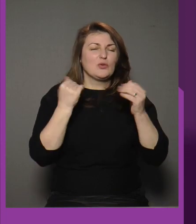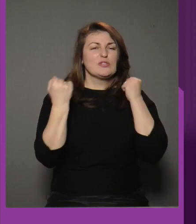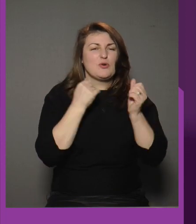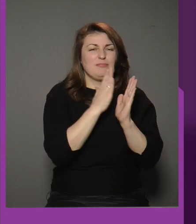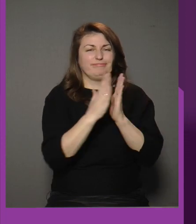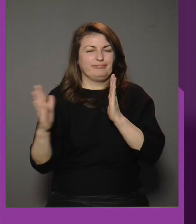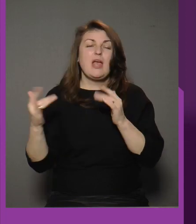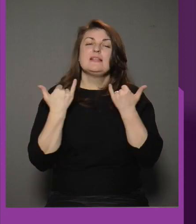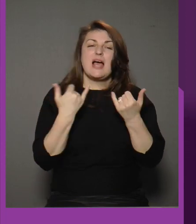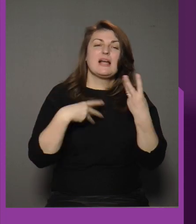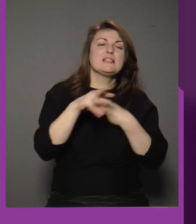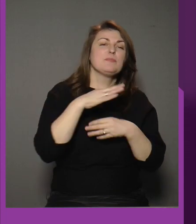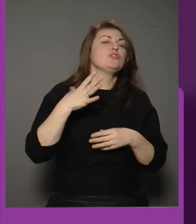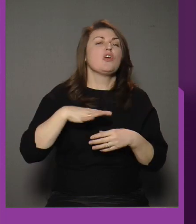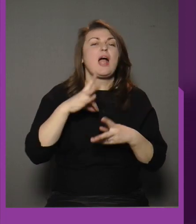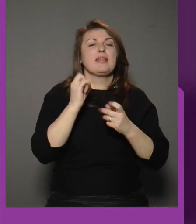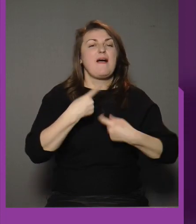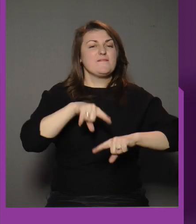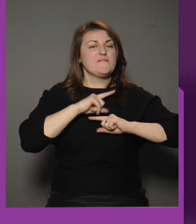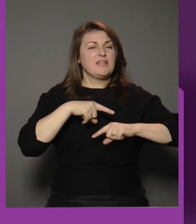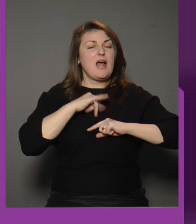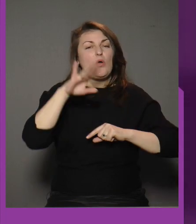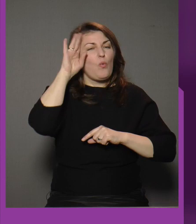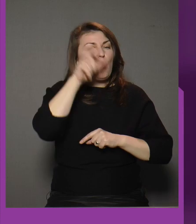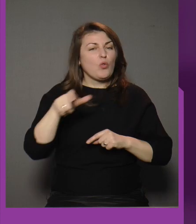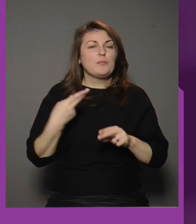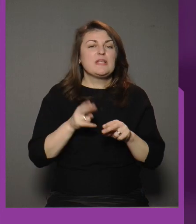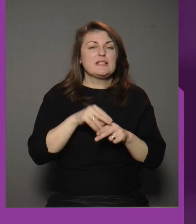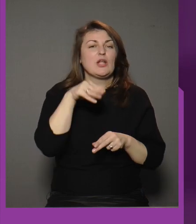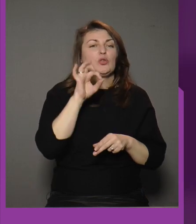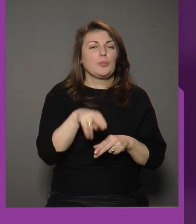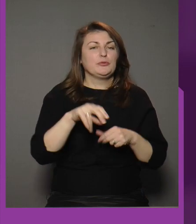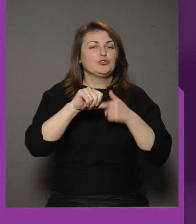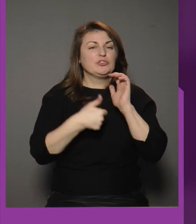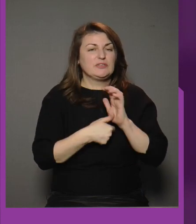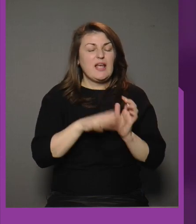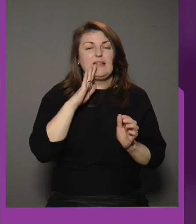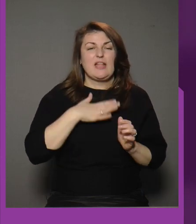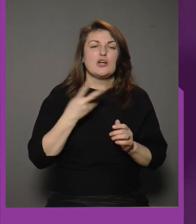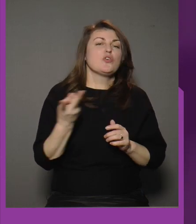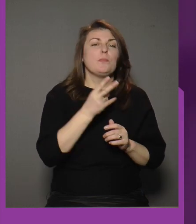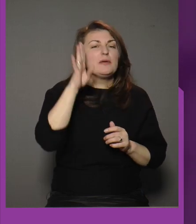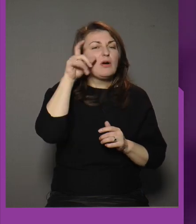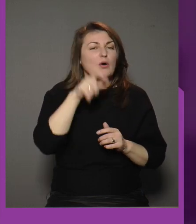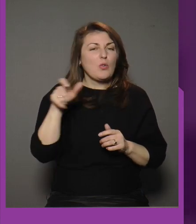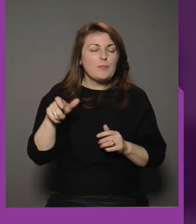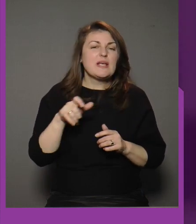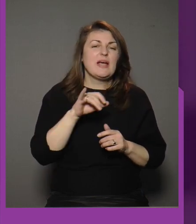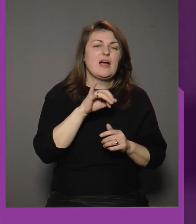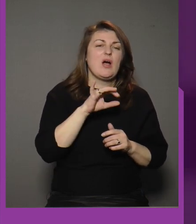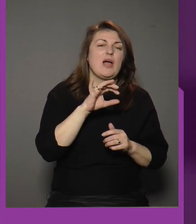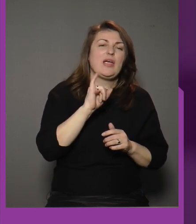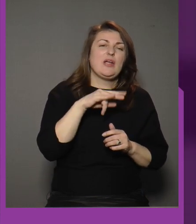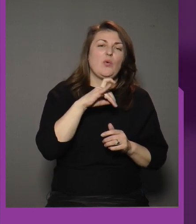ми чекаємо на фінали. У хлопців це топ-16. Наші обидва хлопці, Ілюханов Олександр